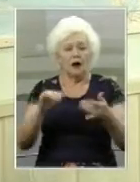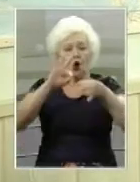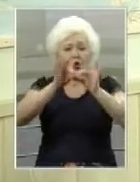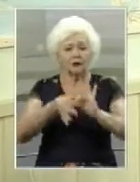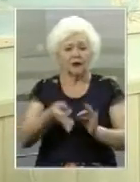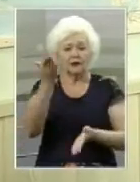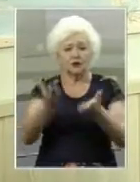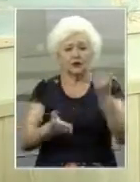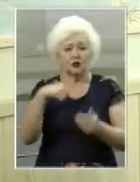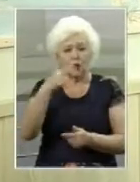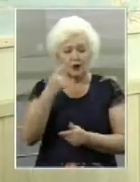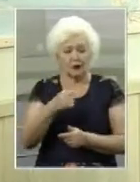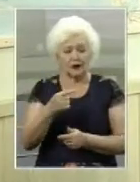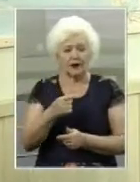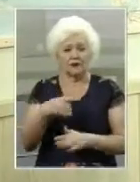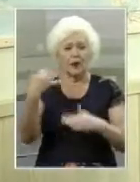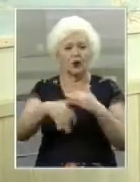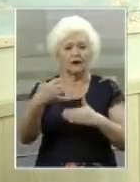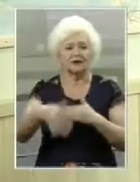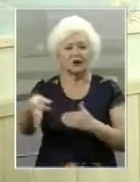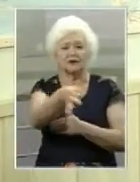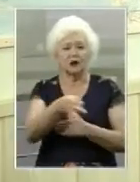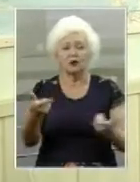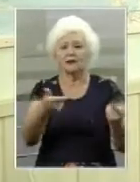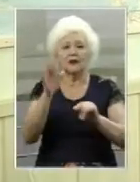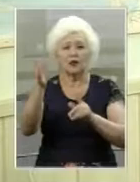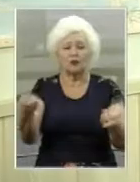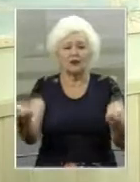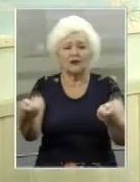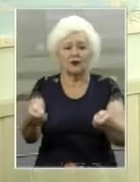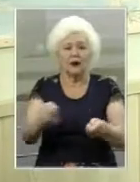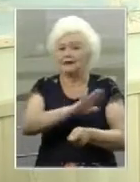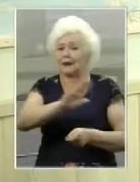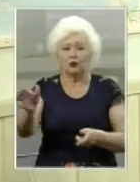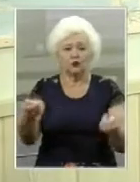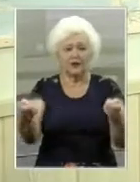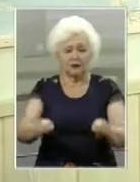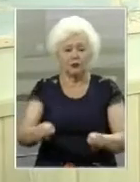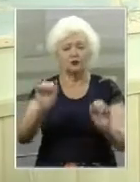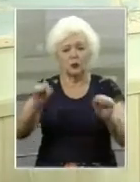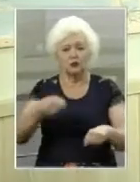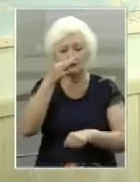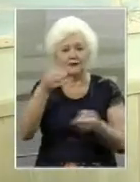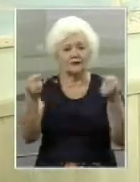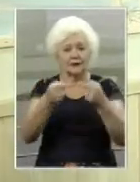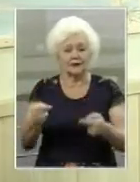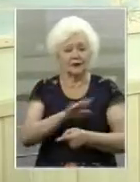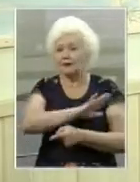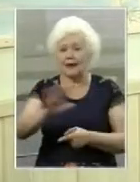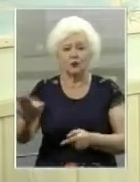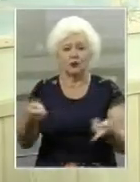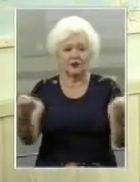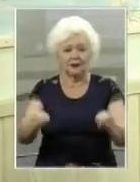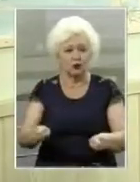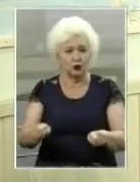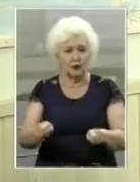Конкретно, якщо говорити по Херсонській області, де буде відключено, де не буде відключено, то я можу сказати точно, що не буде